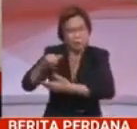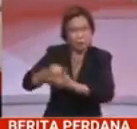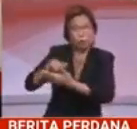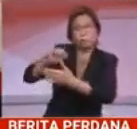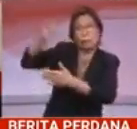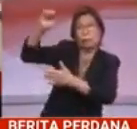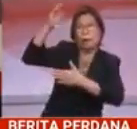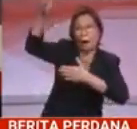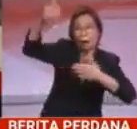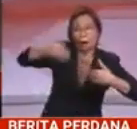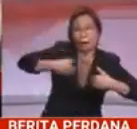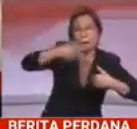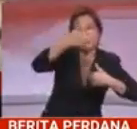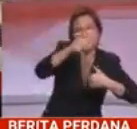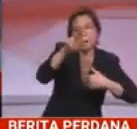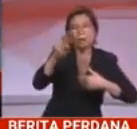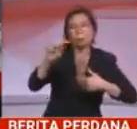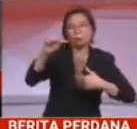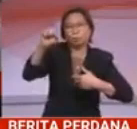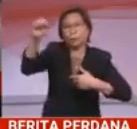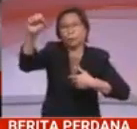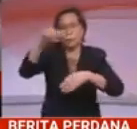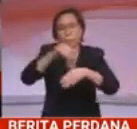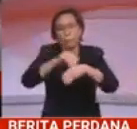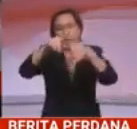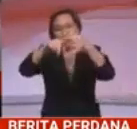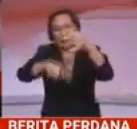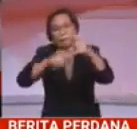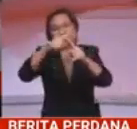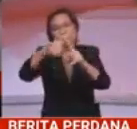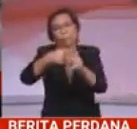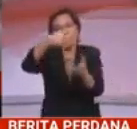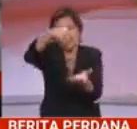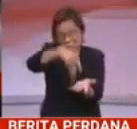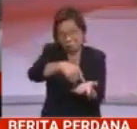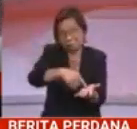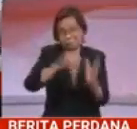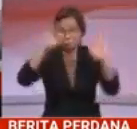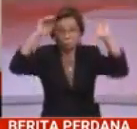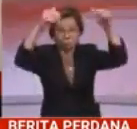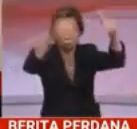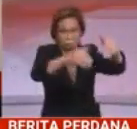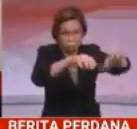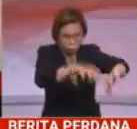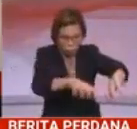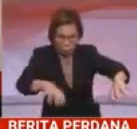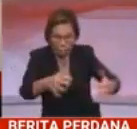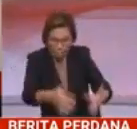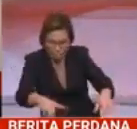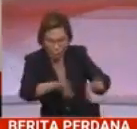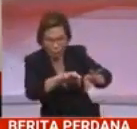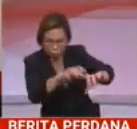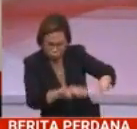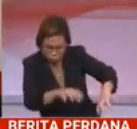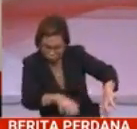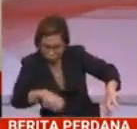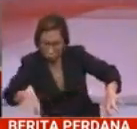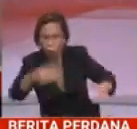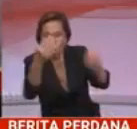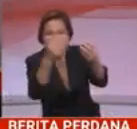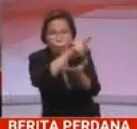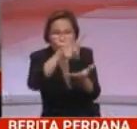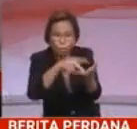akan mengajarkan teori you don't Sabah pada hujung bulan ini tumpuan di beberapa lokasi penting seperti pusat